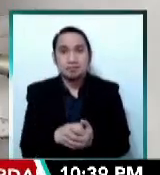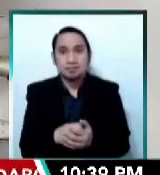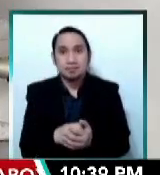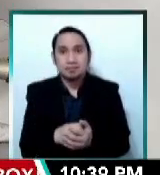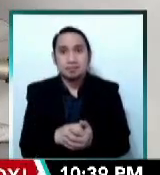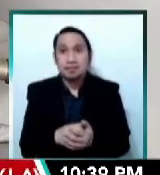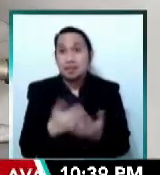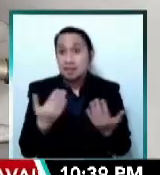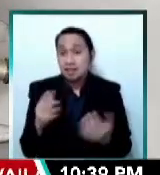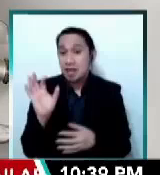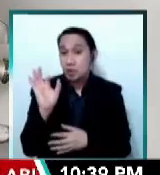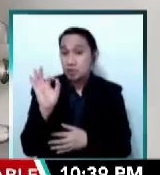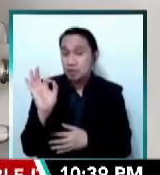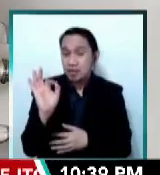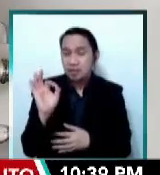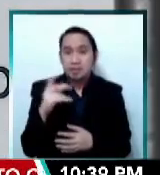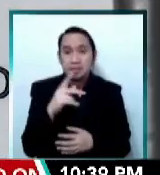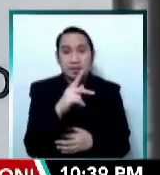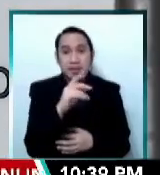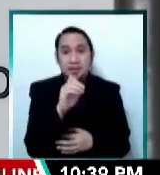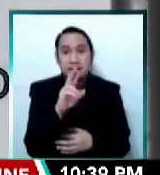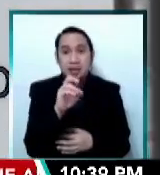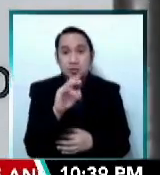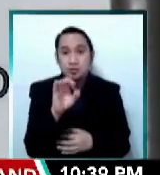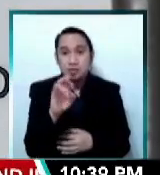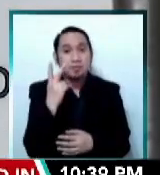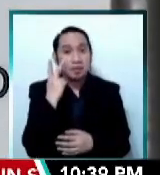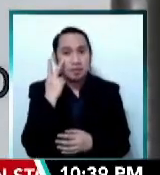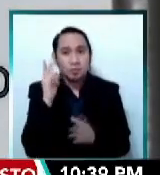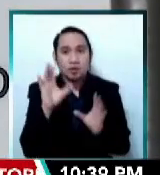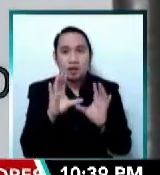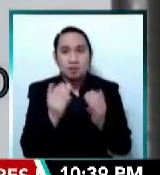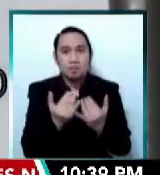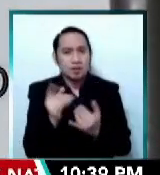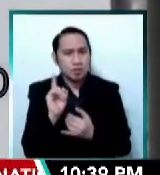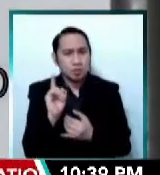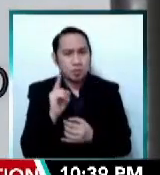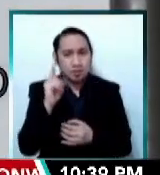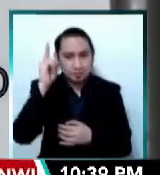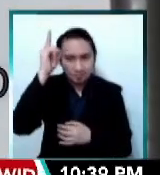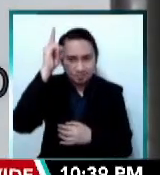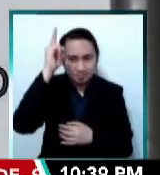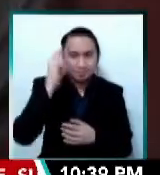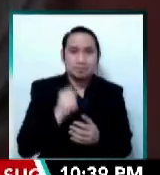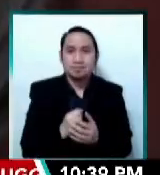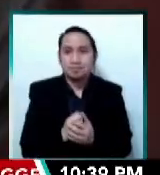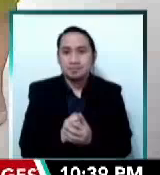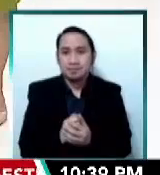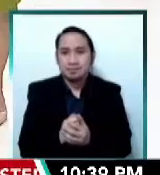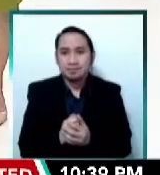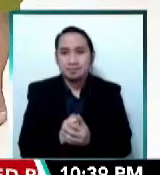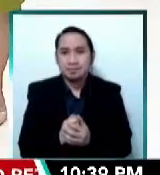ang kaltas sa kerosene ng Caltex, Shell, Flying V at Sea Oil.